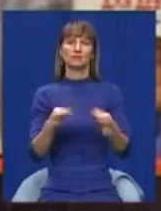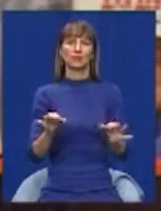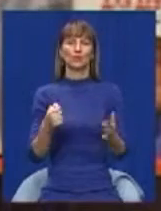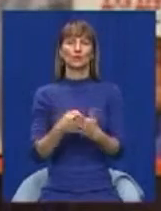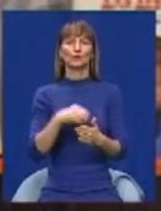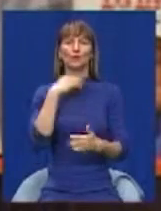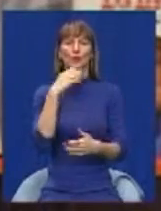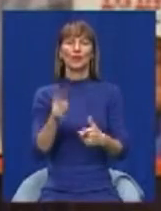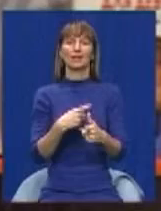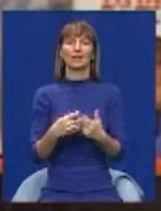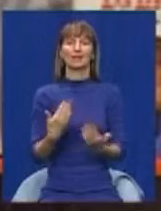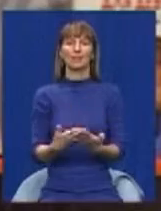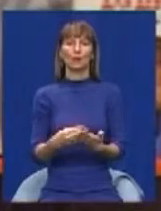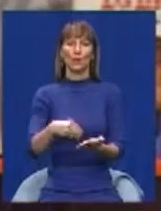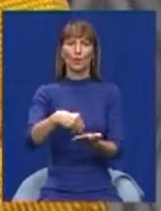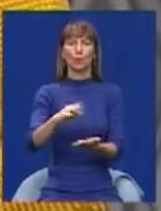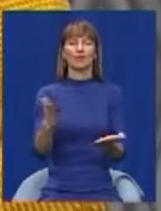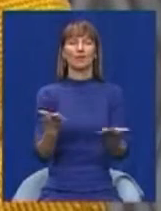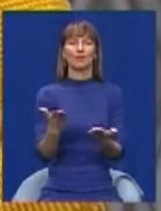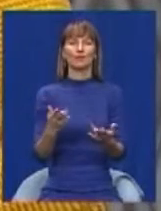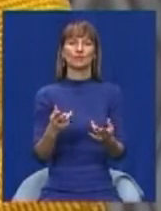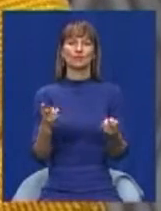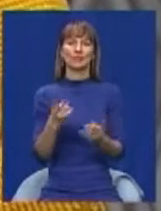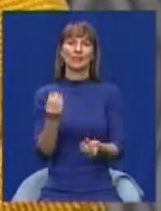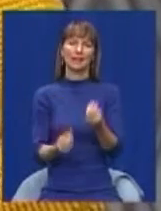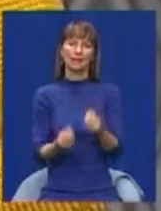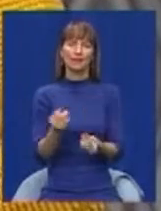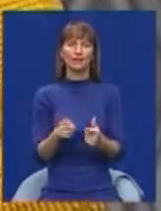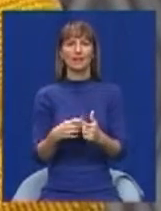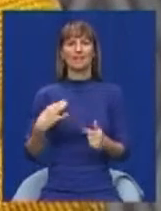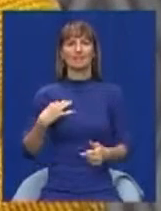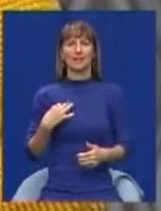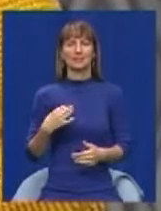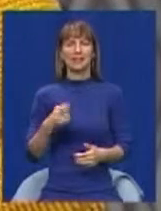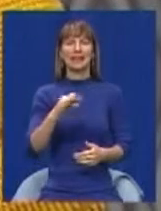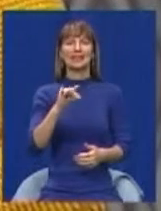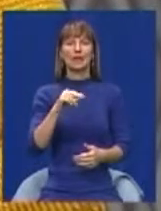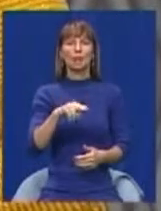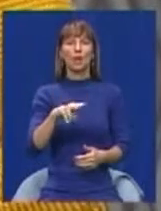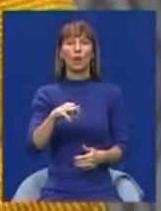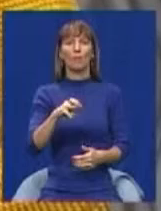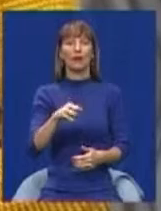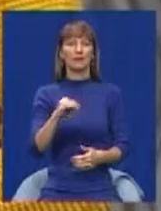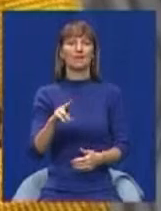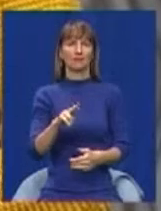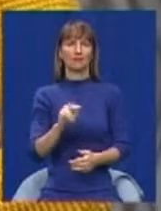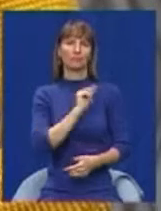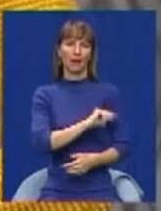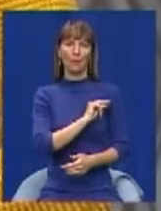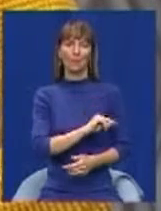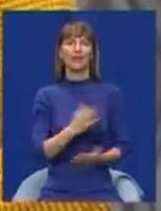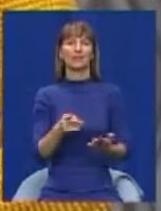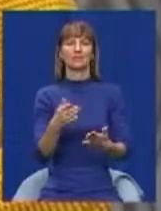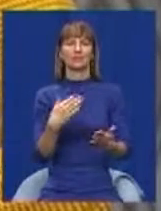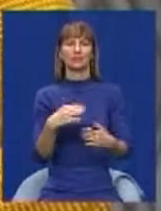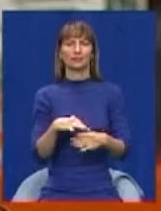до школи, або, наприклад, там купити якусь, придбати якусь певну іграшку або річ. Тобто дипломатія дуже таки часто спрацьовує. Як ти ведеш у своїй